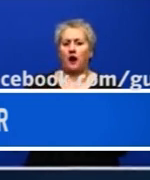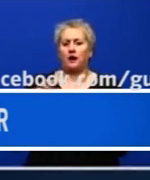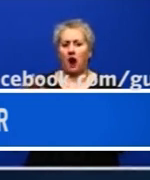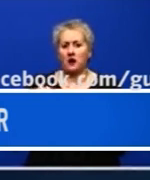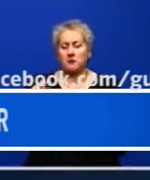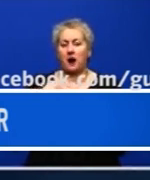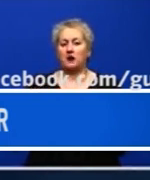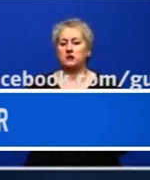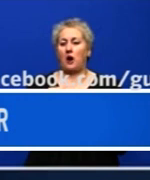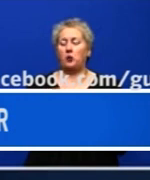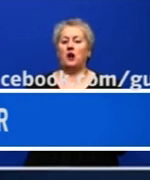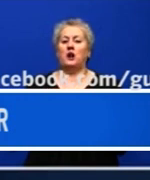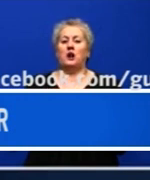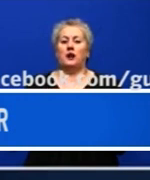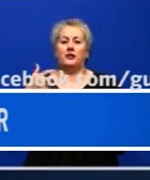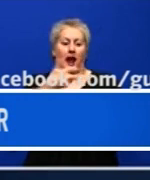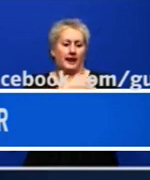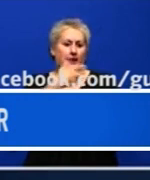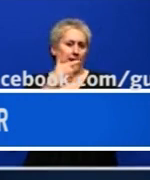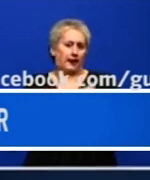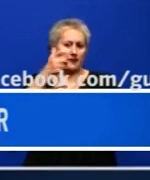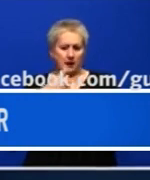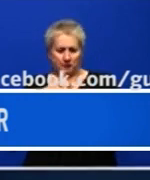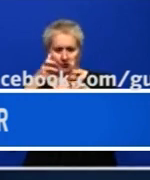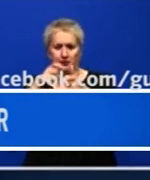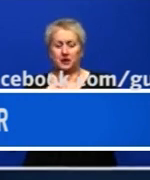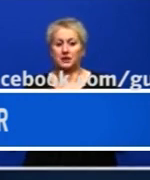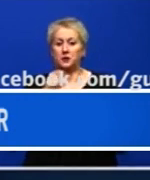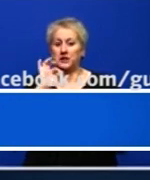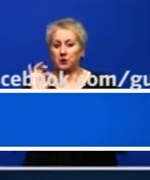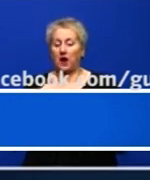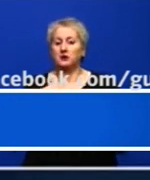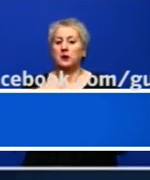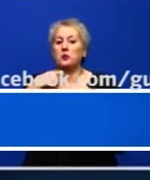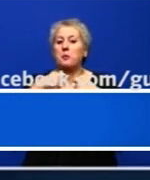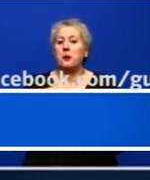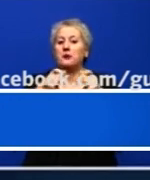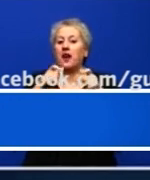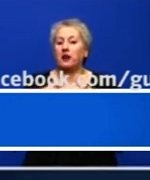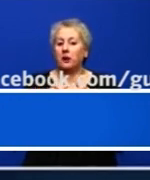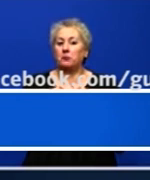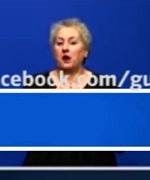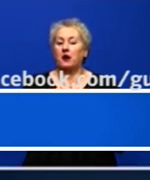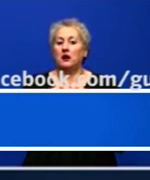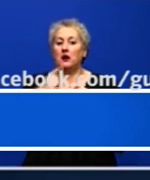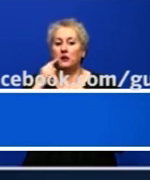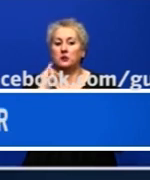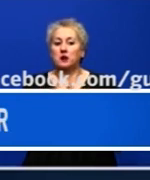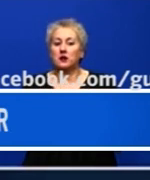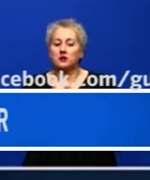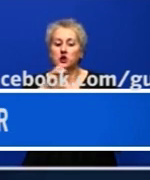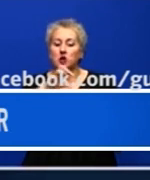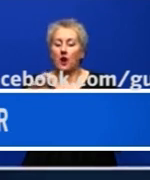îndepărtare sau alte metode, se desfășoară în siguranță, atât pentru membrii echipei, cât și pentru cetățenii care sunt în